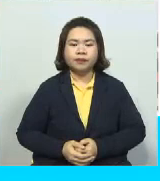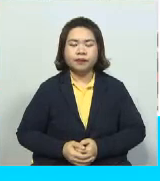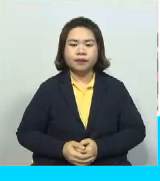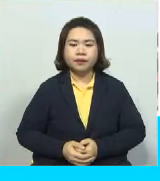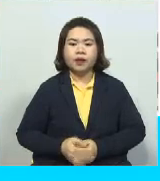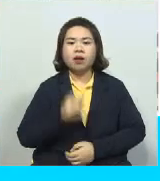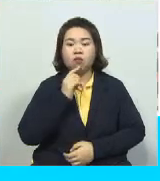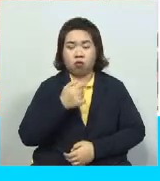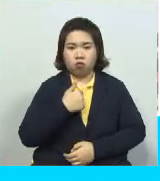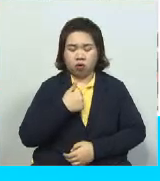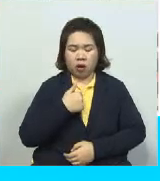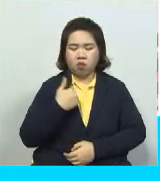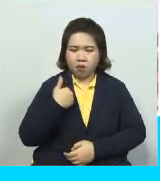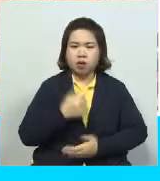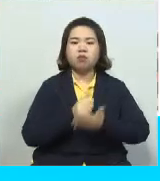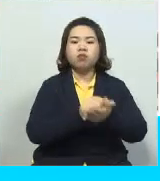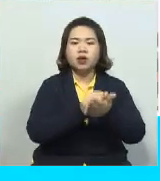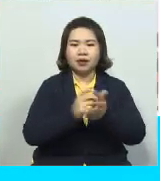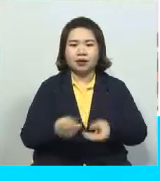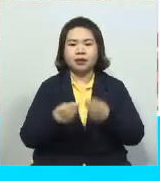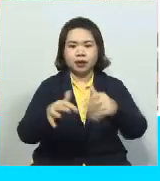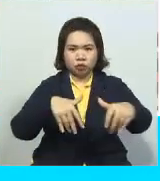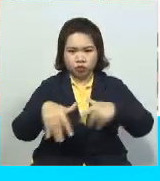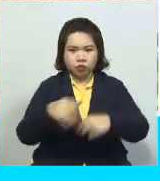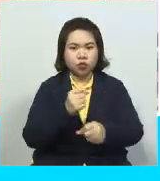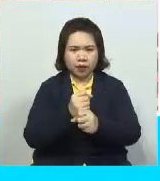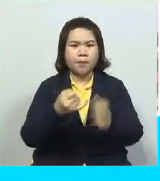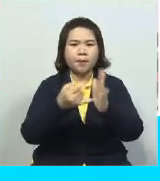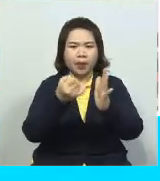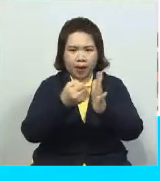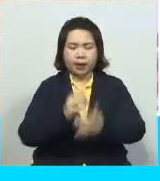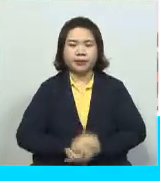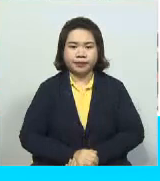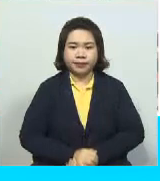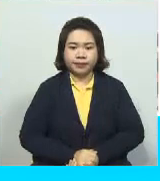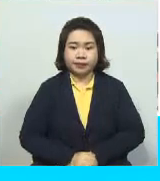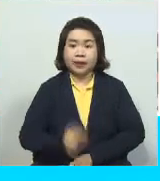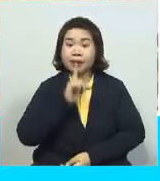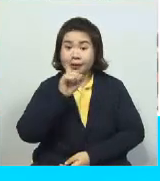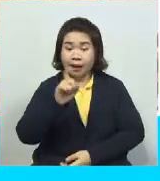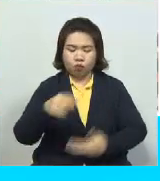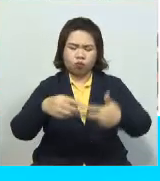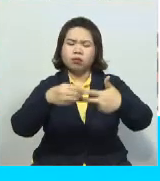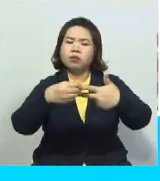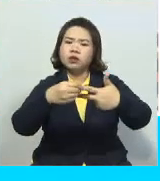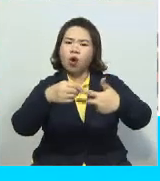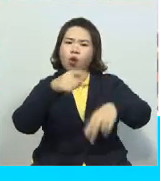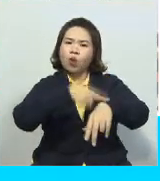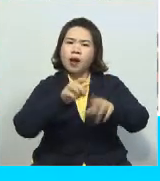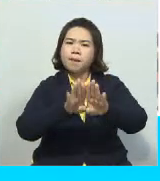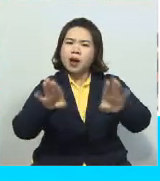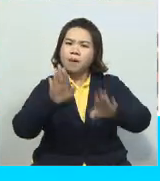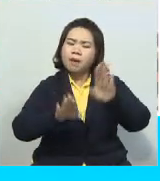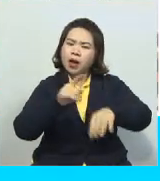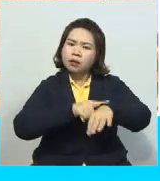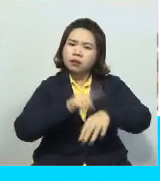งนี้เราจะอำนวยความสะดวกให้กับพี่น้องประชาชนมากที่สุดครับ อย่างในช่วงที่2เนี่ยจะเริ่มเปิดได้ช่วงราวประมาณกี่โมงครับท่าน